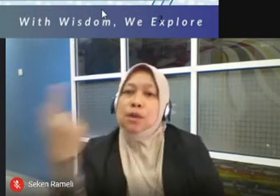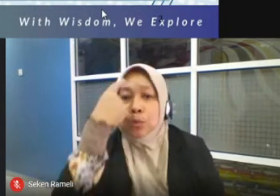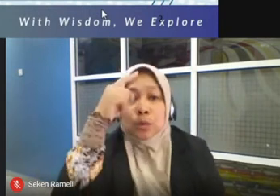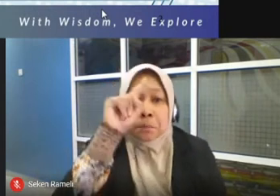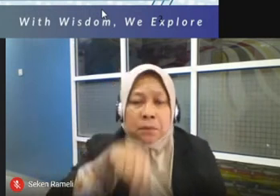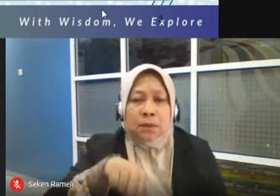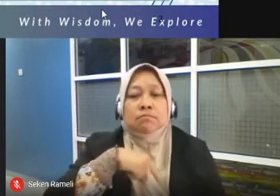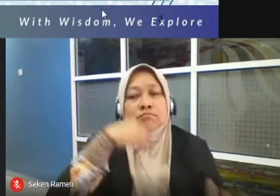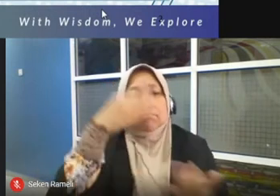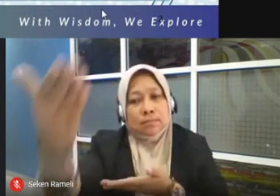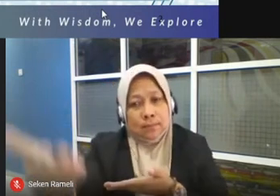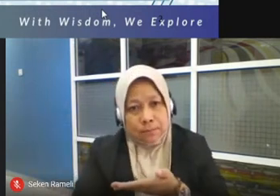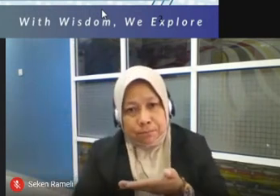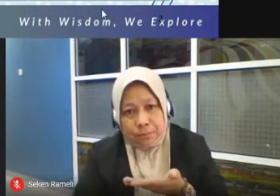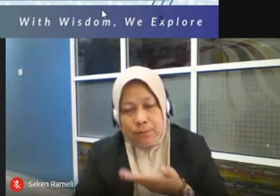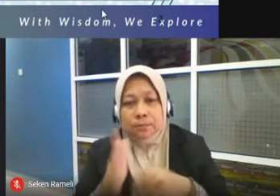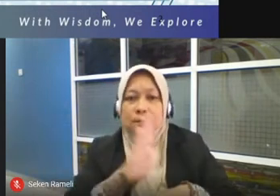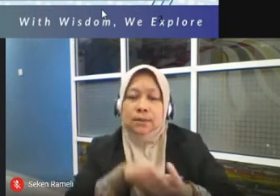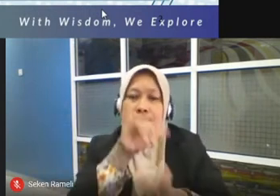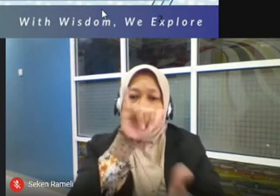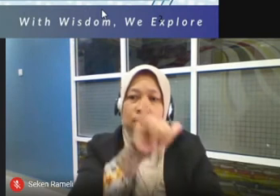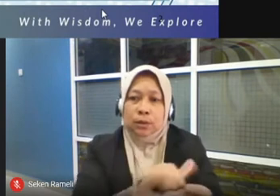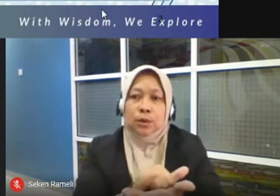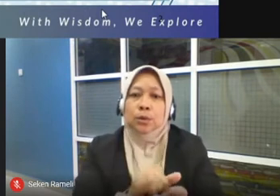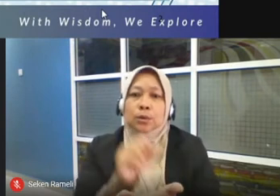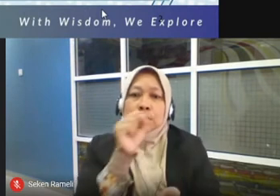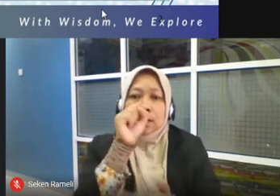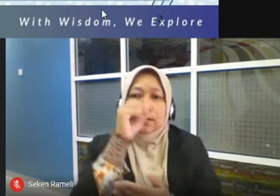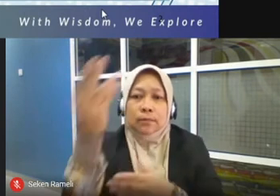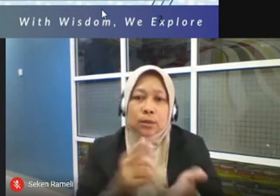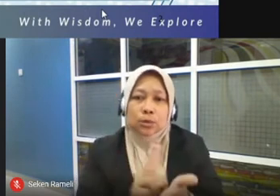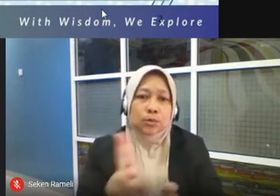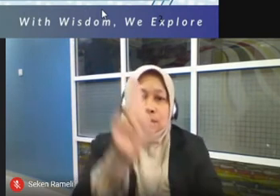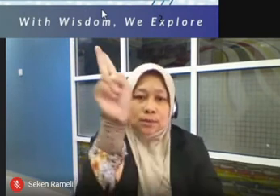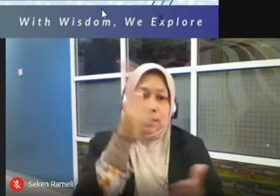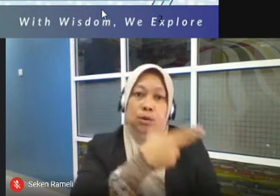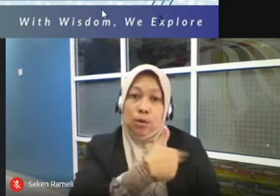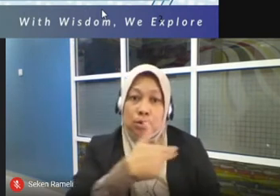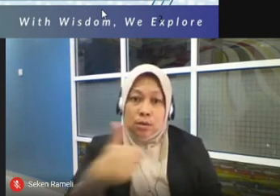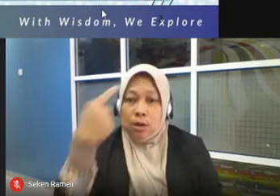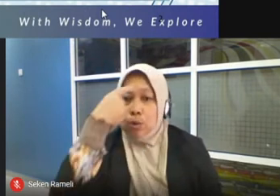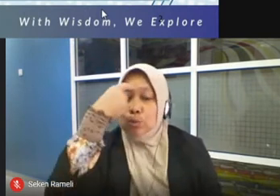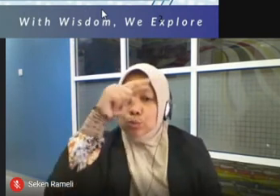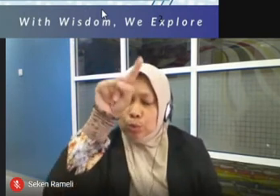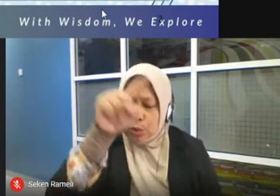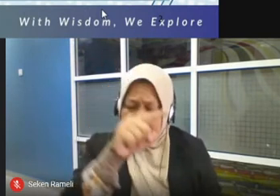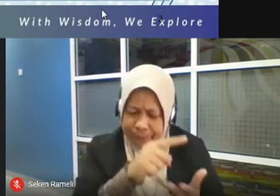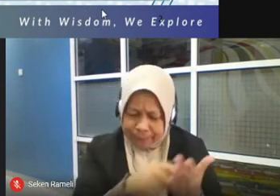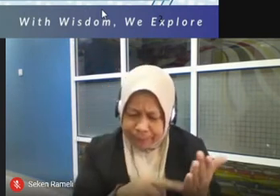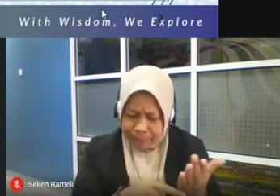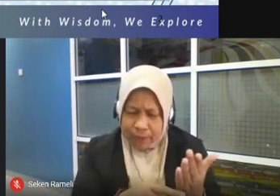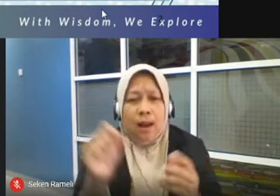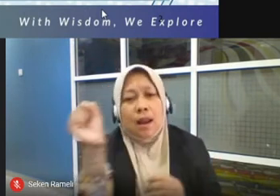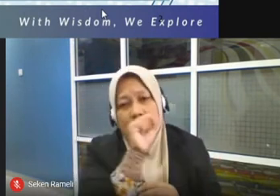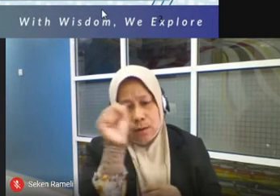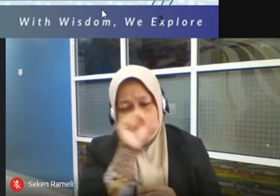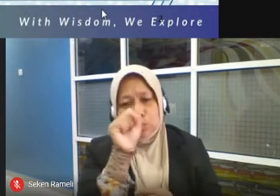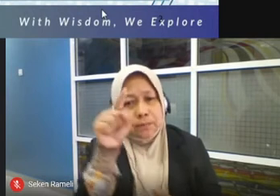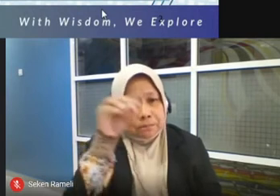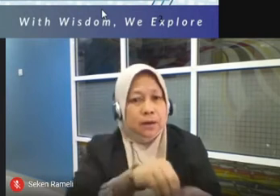memenuhi ketika itu undangan daripada Universiti Surabaya lah, ketika itu untuk menyampaikan beberapa lagu di